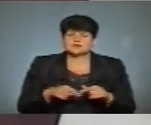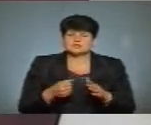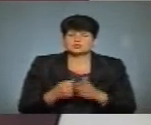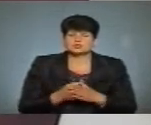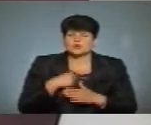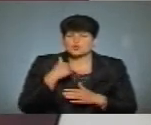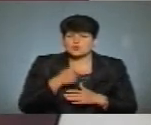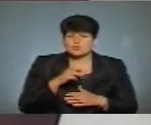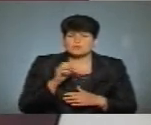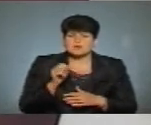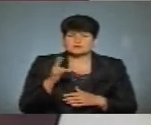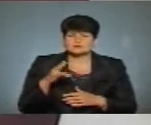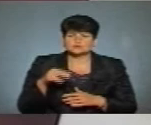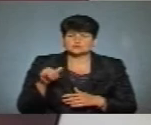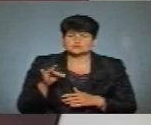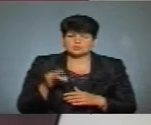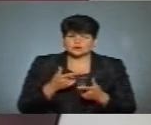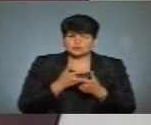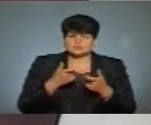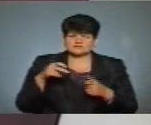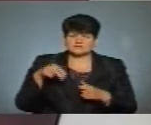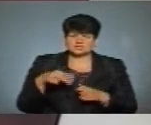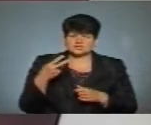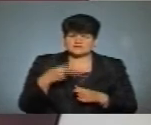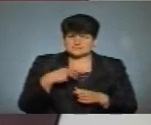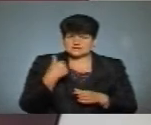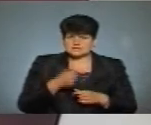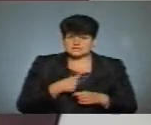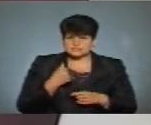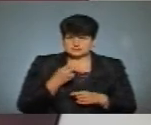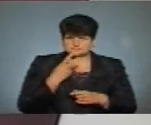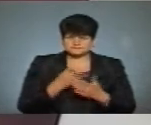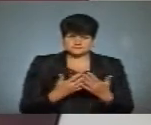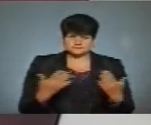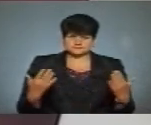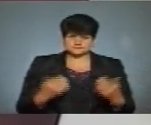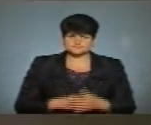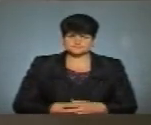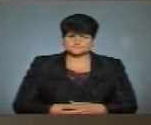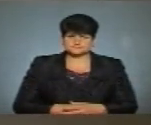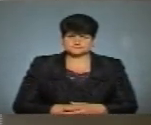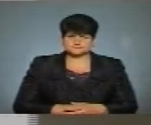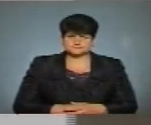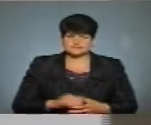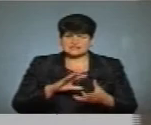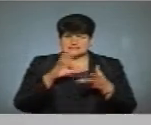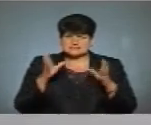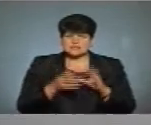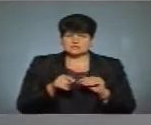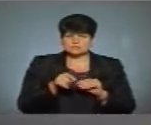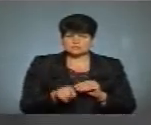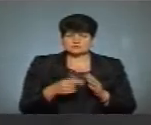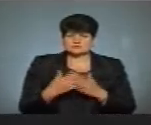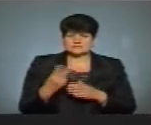яким на Тернопільщині оголосили 2020-й. Бачила експозицію Марія Котенко. Загалом тут є близько